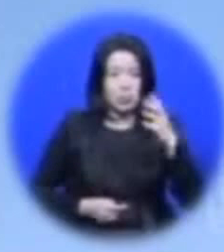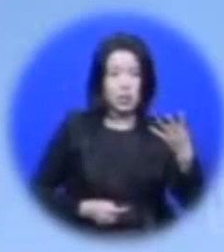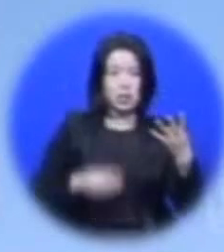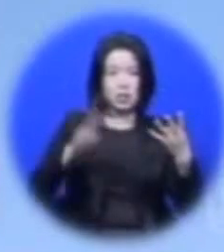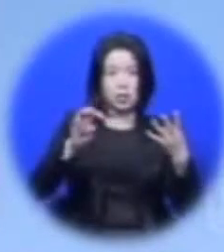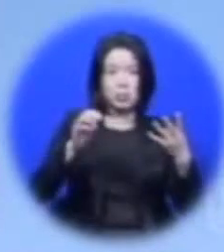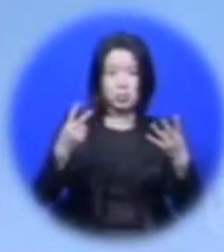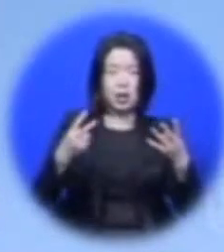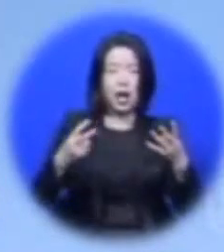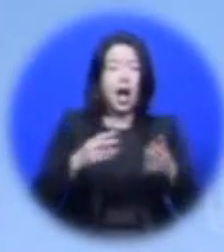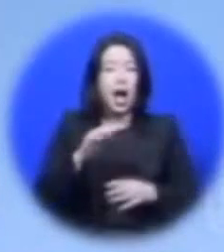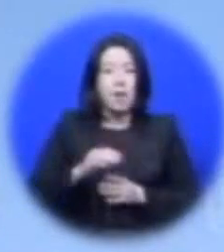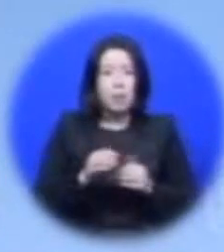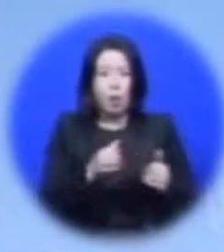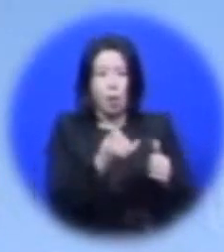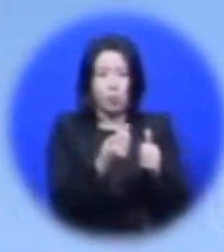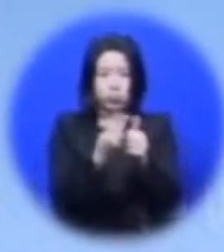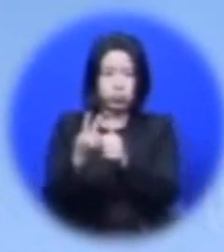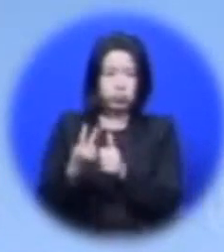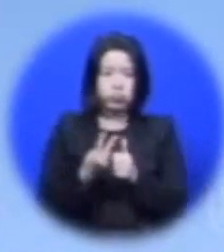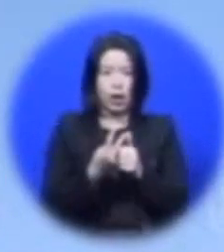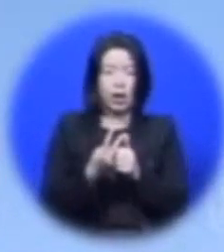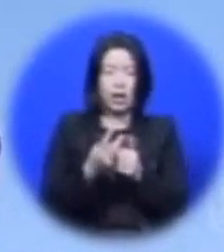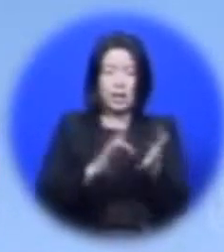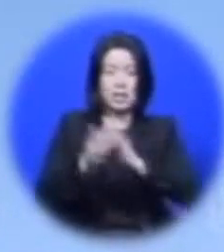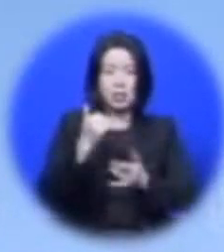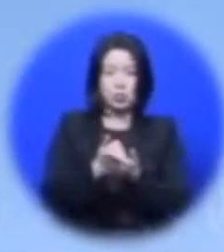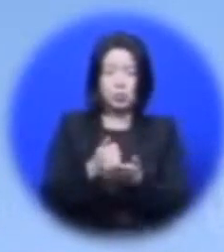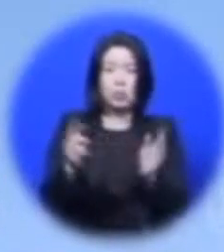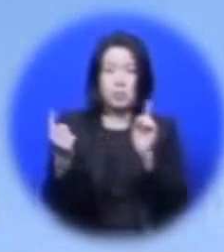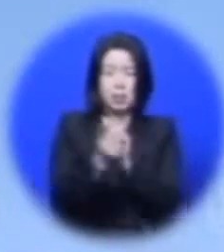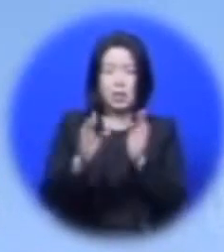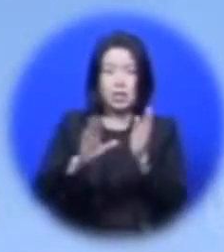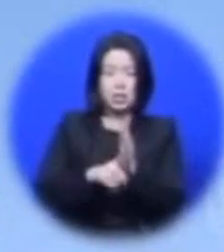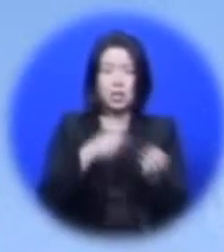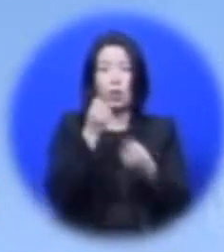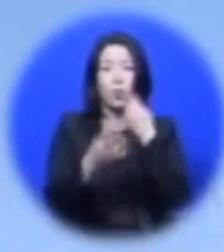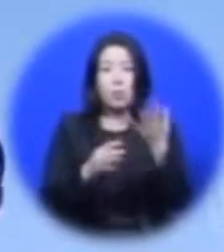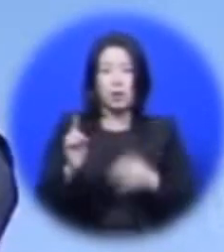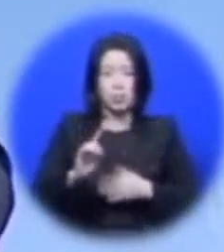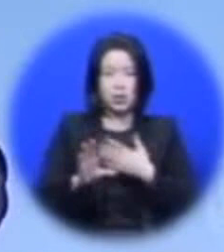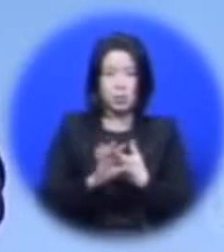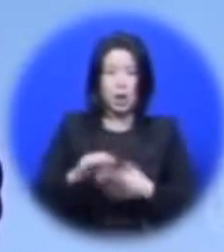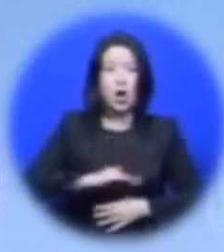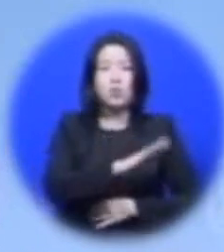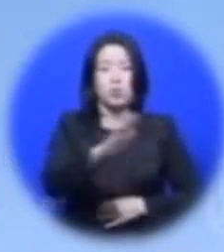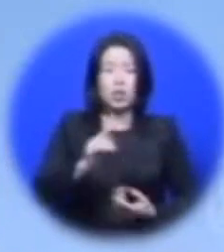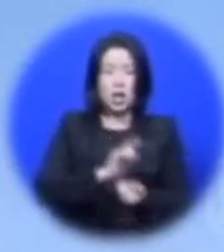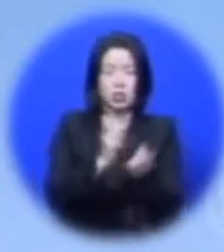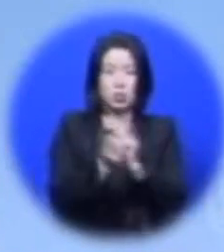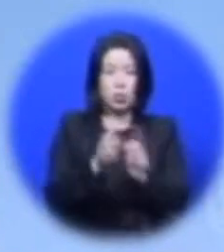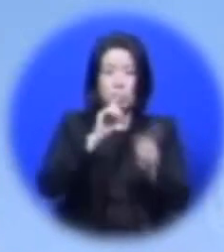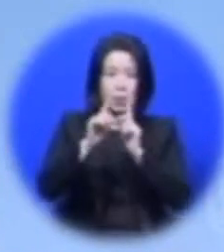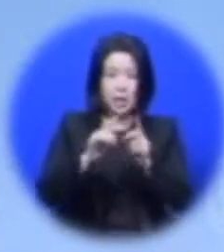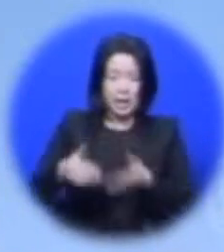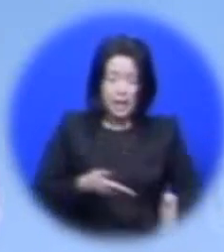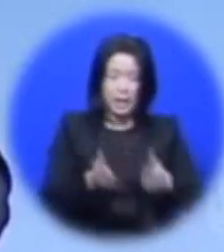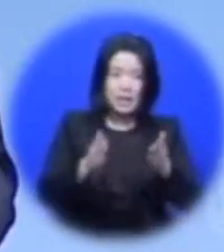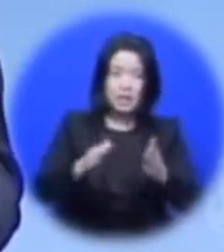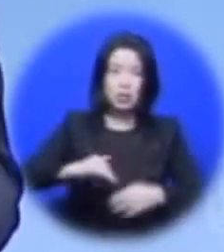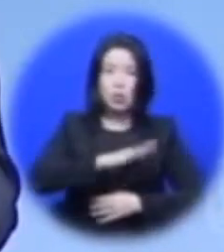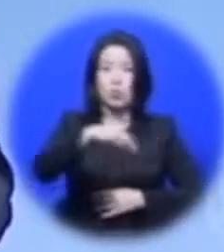두 제자가 예수님을 만났을 때 그들이 이렇게 고백합니다. 저희가 서로 말하되 길에서